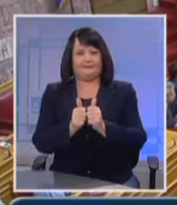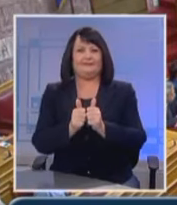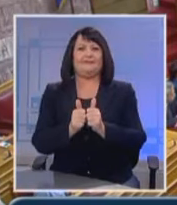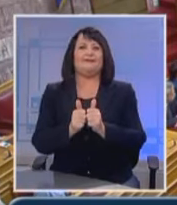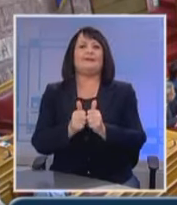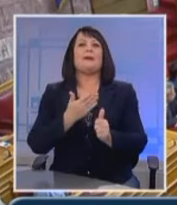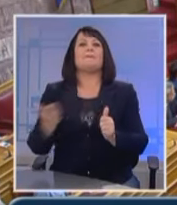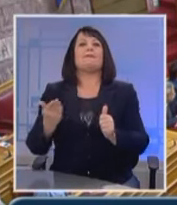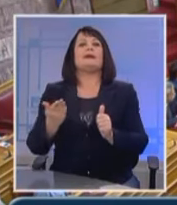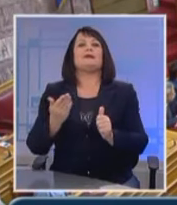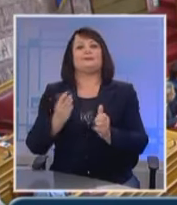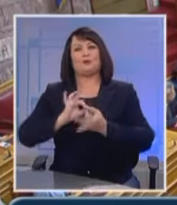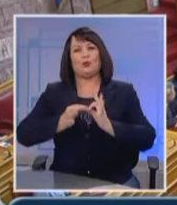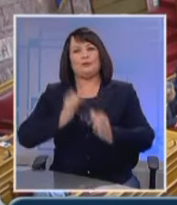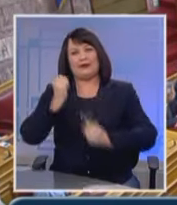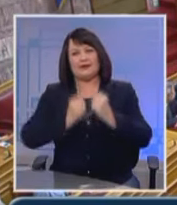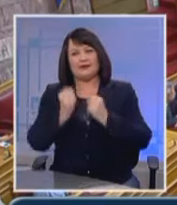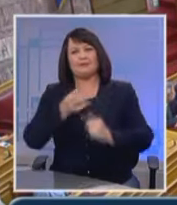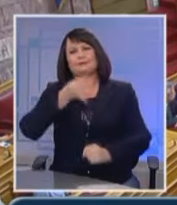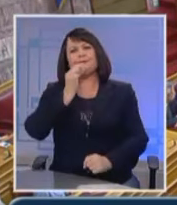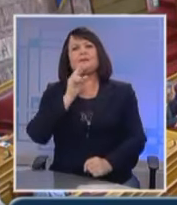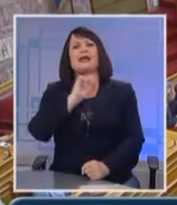των Παραολυμπιακών Αγώνων του Ρίο,